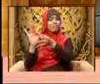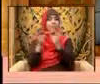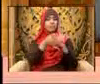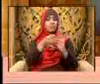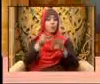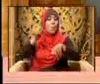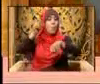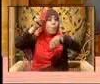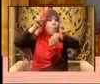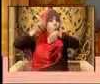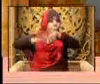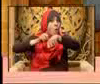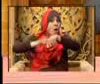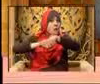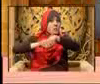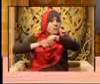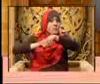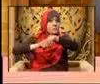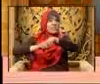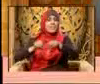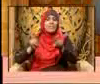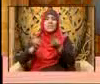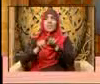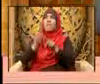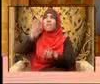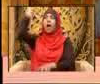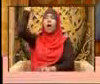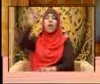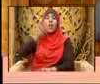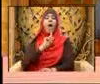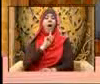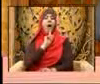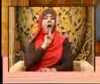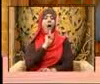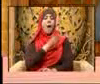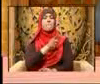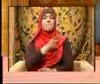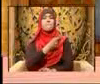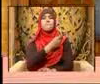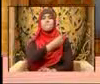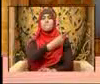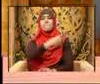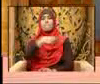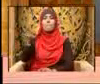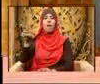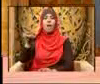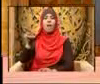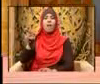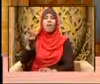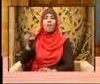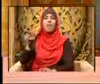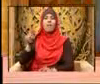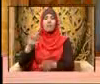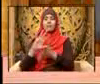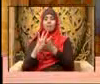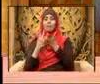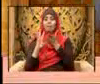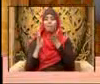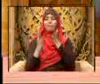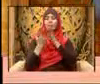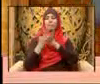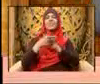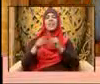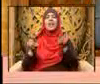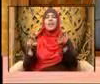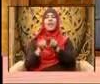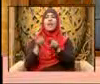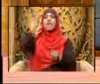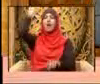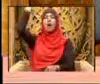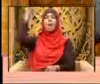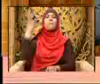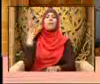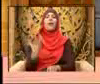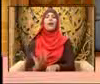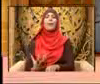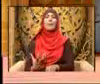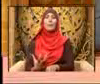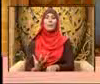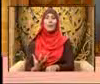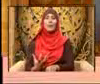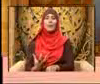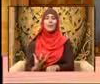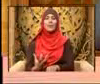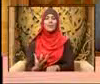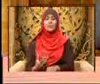وقتها فالله عز وجل يطلب من هذا الإنسان أن يتشكل كما يريد الله عز وجل وليس كما يريد الإنسان،